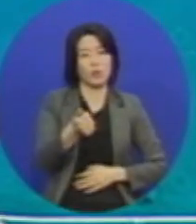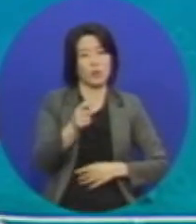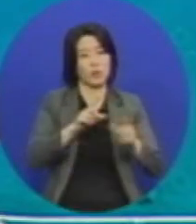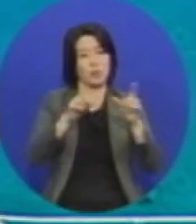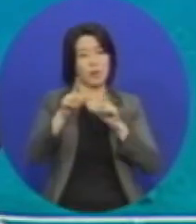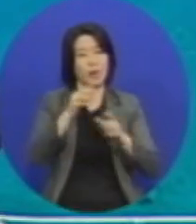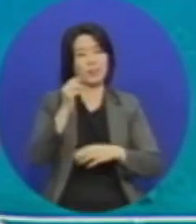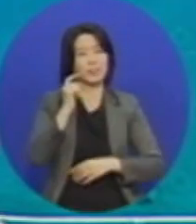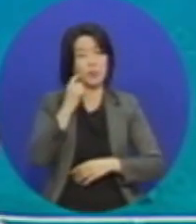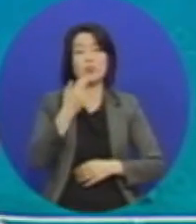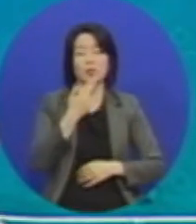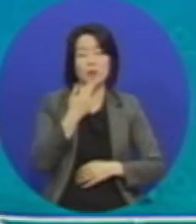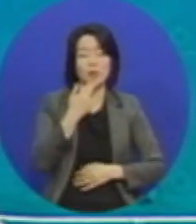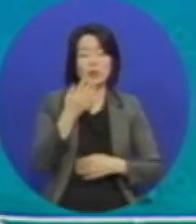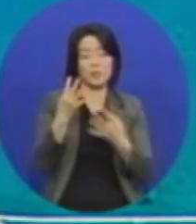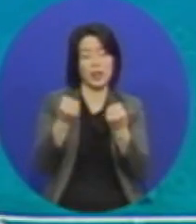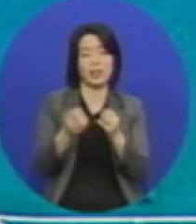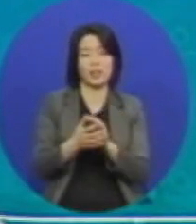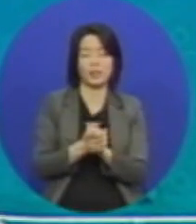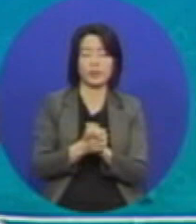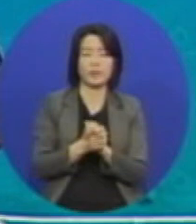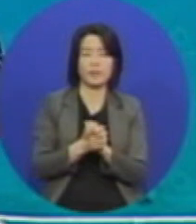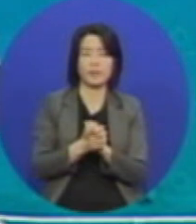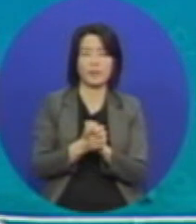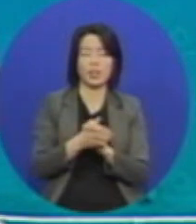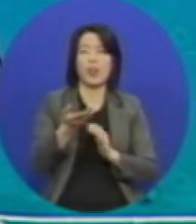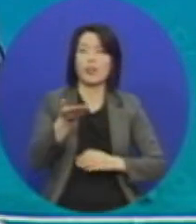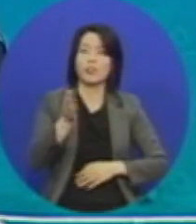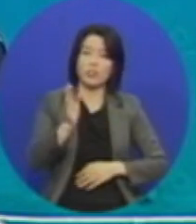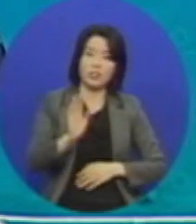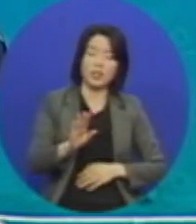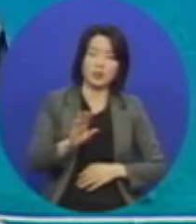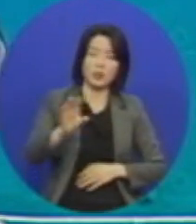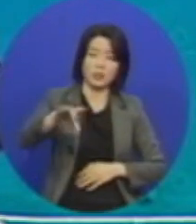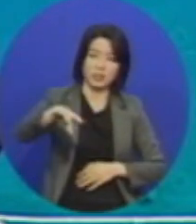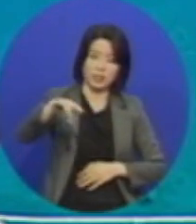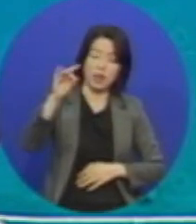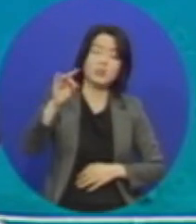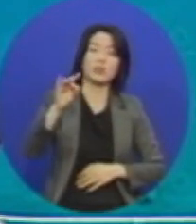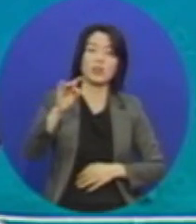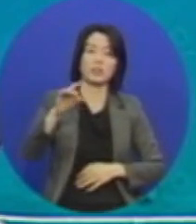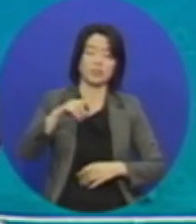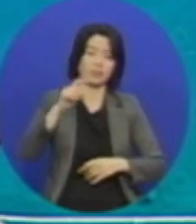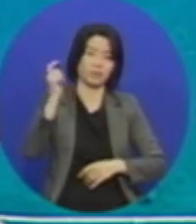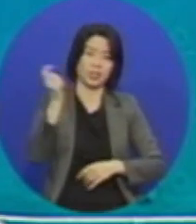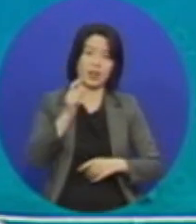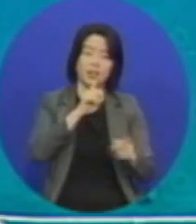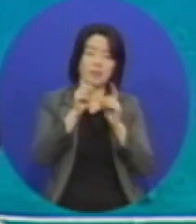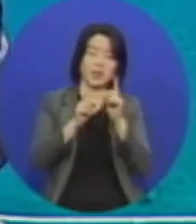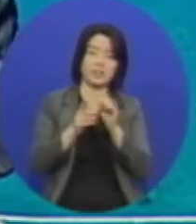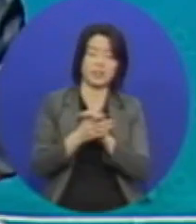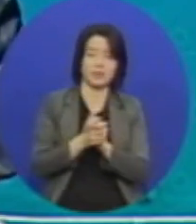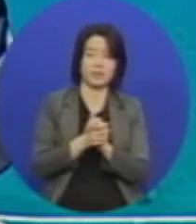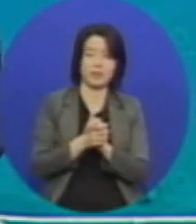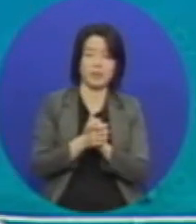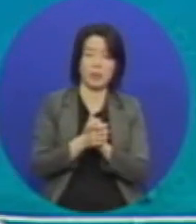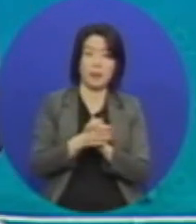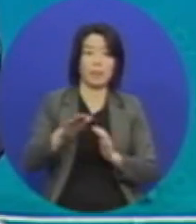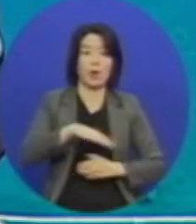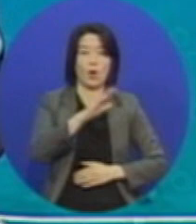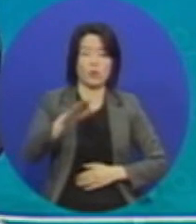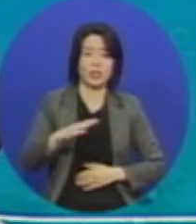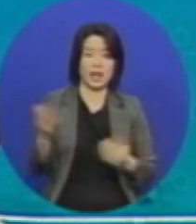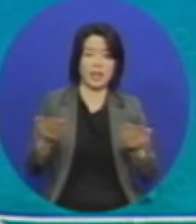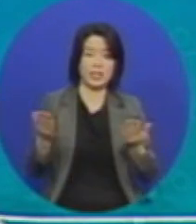없는 것이 많다고 해요 그런데 더 하나님은 첫 것을 강조 하셨어요 우리가 직장에